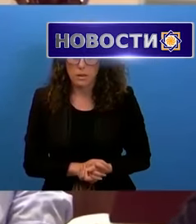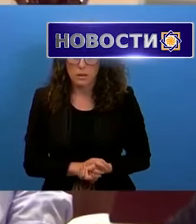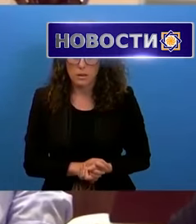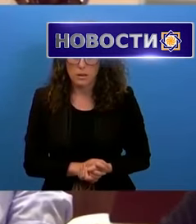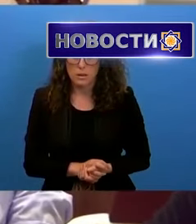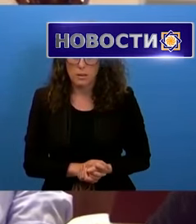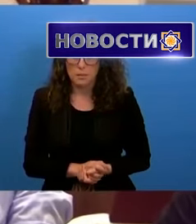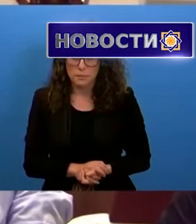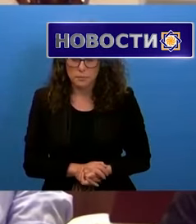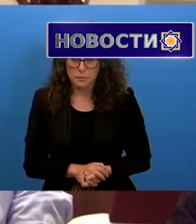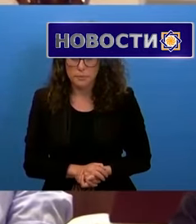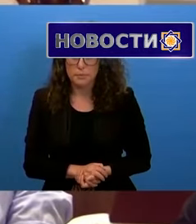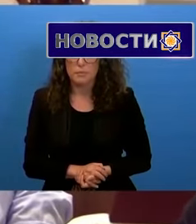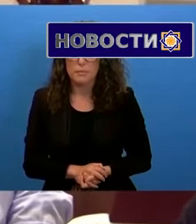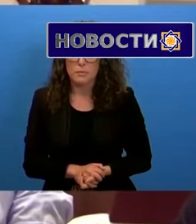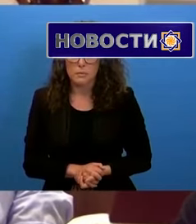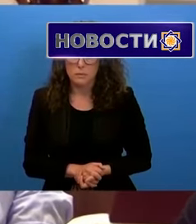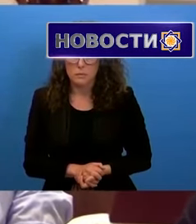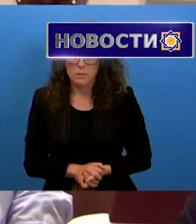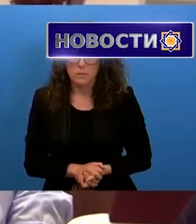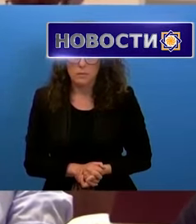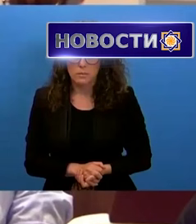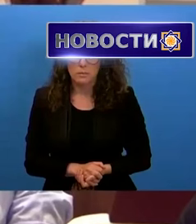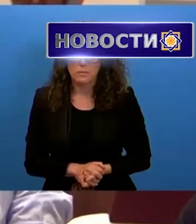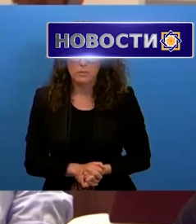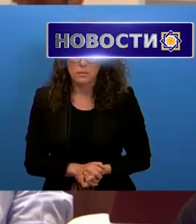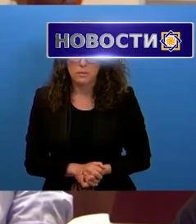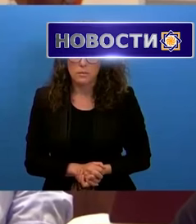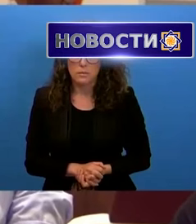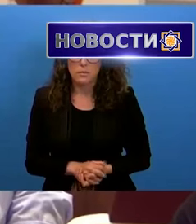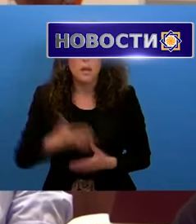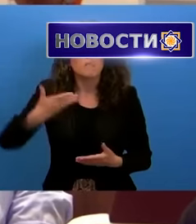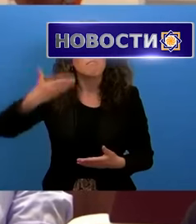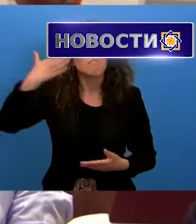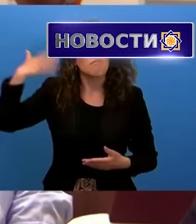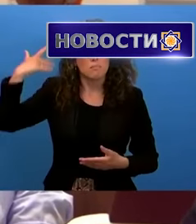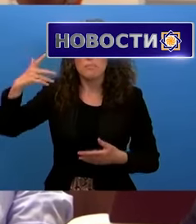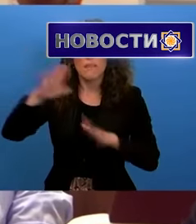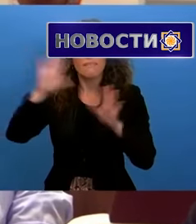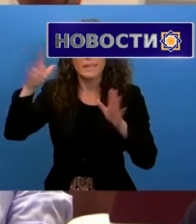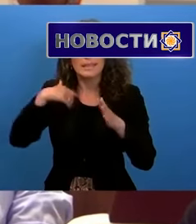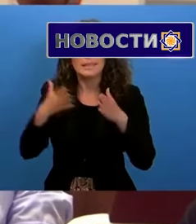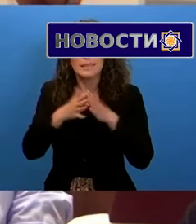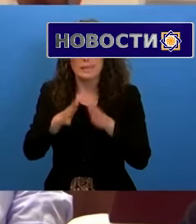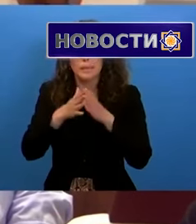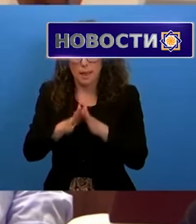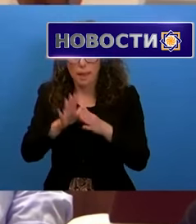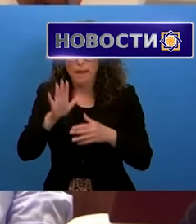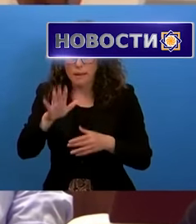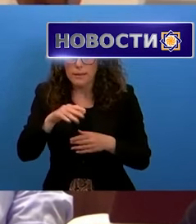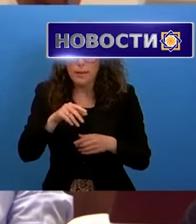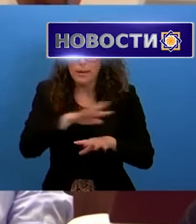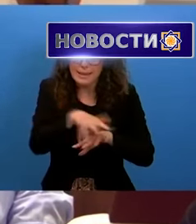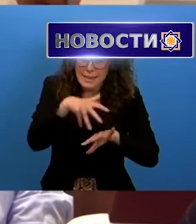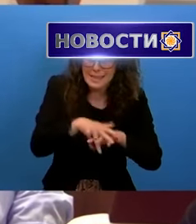диалог, в частности, в Совете по правам человека, подтверждая, что условия мира существуют и закреплены в международных мирных договорах,